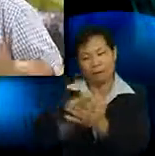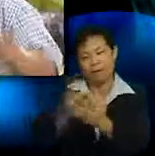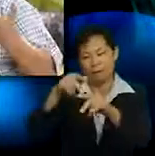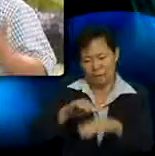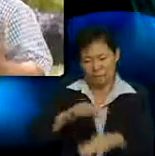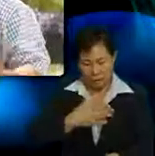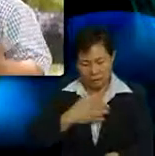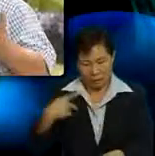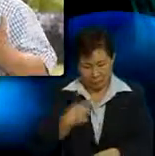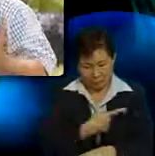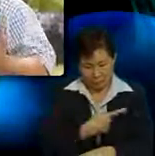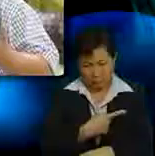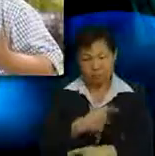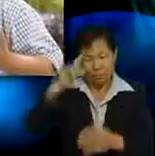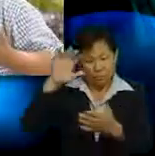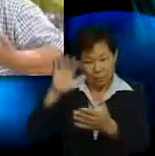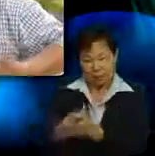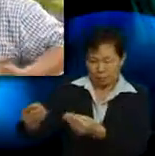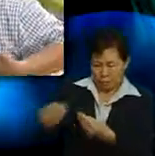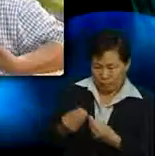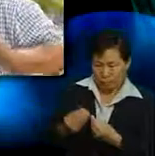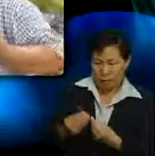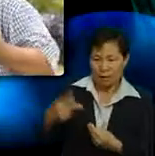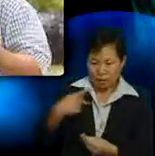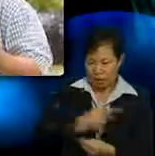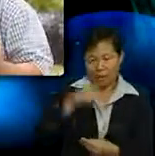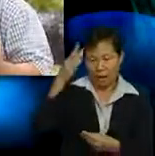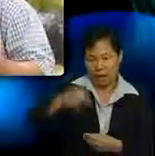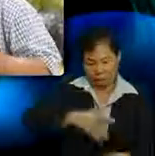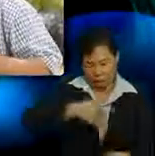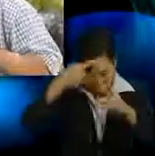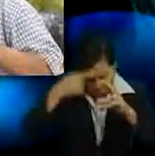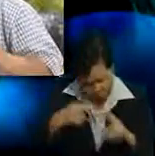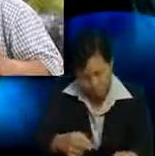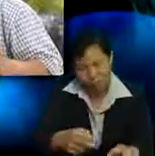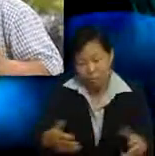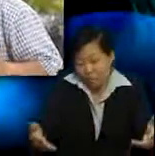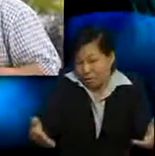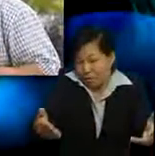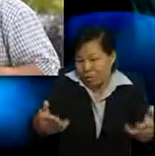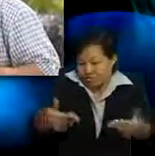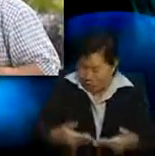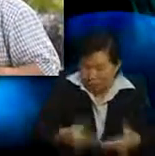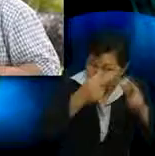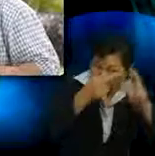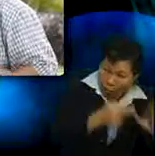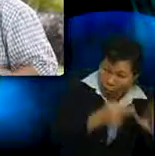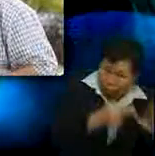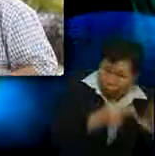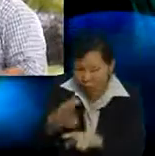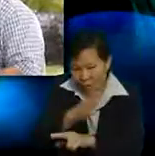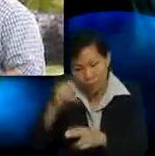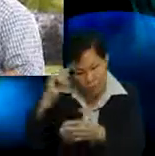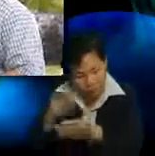kita. Kerana keyakinan yang diberikan, maka kita juga akan memberi rasa hormat. Maka wujudlah hubungan saling hormat dan saling